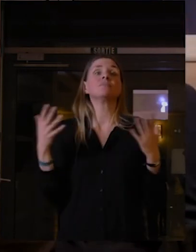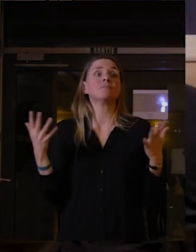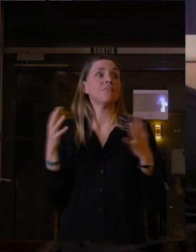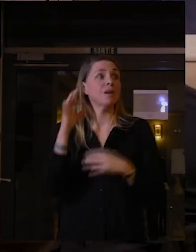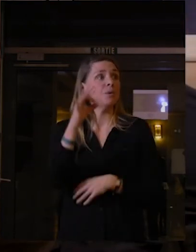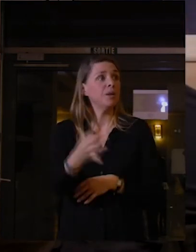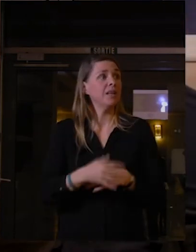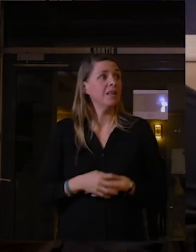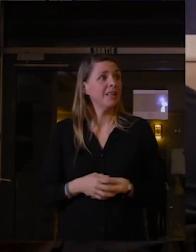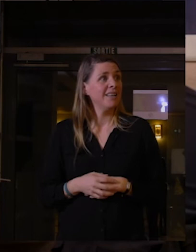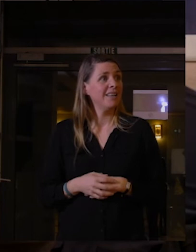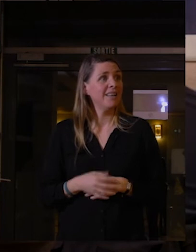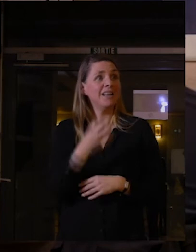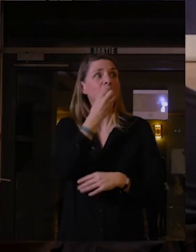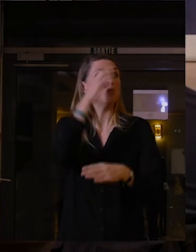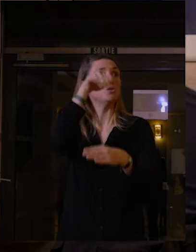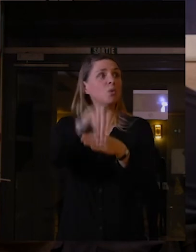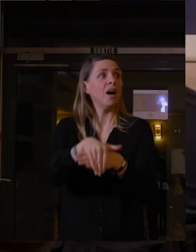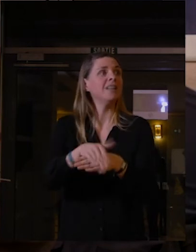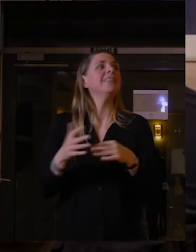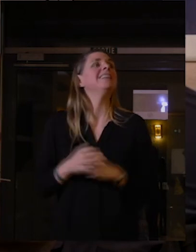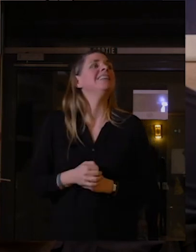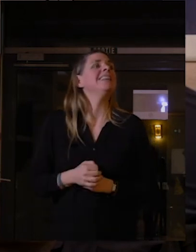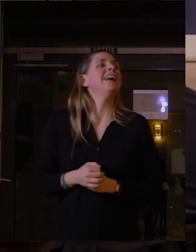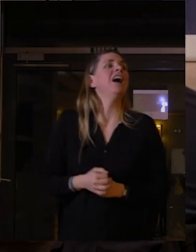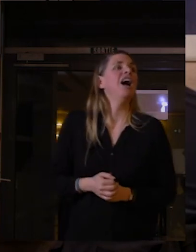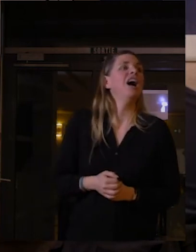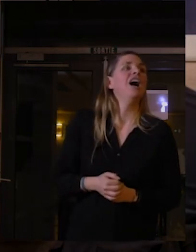Oui. Bonsoir.